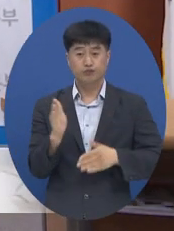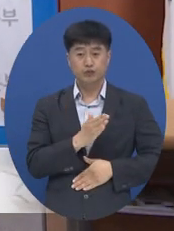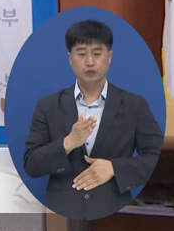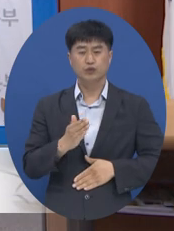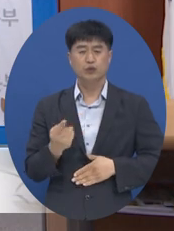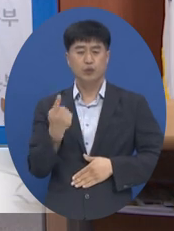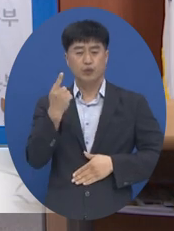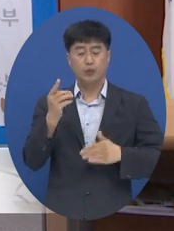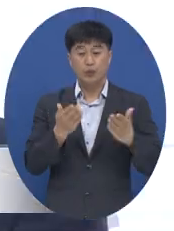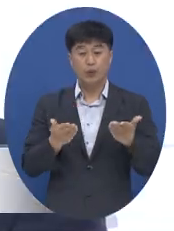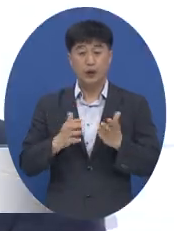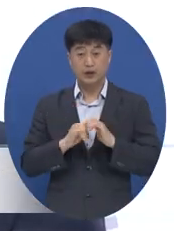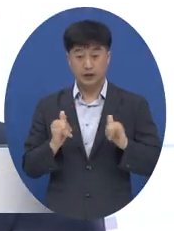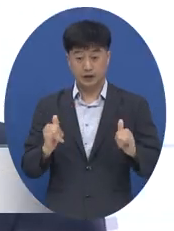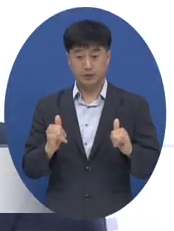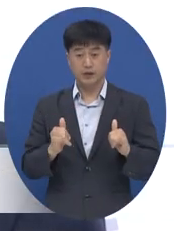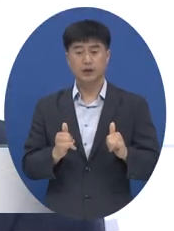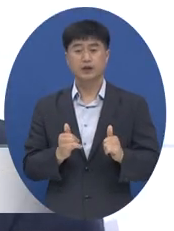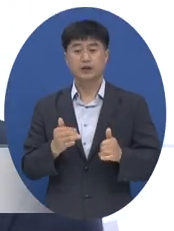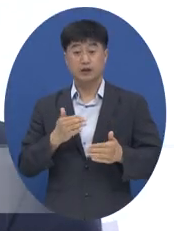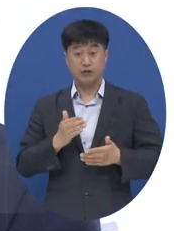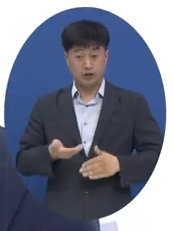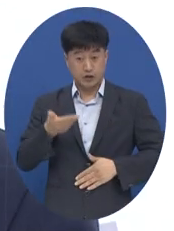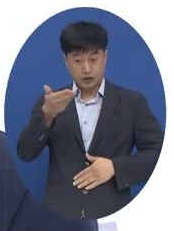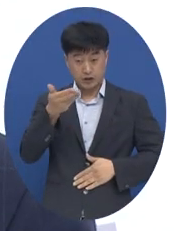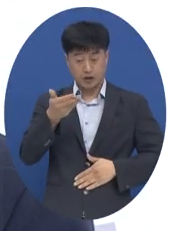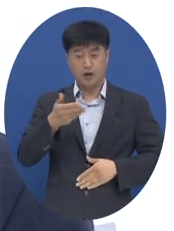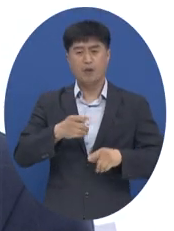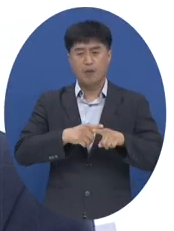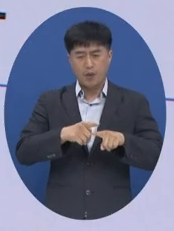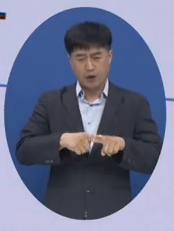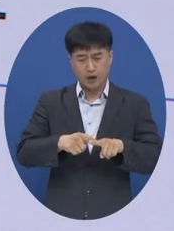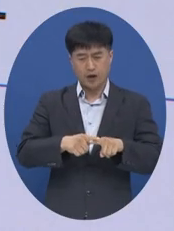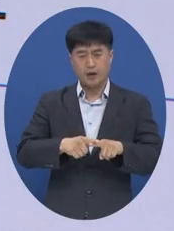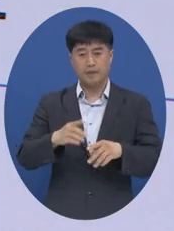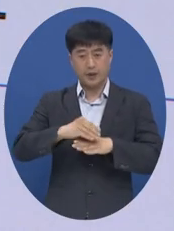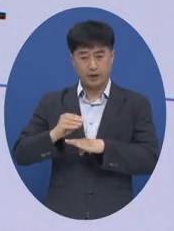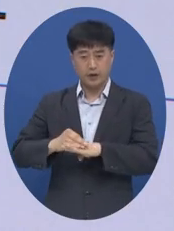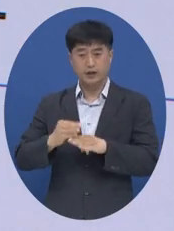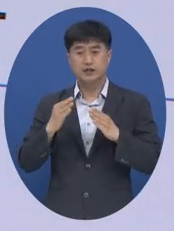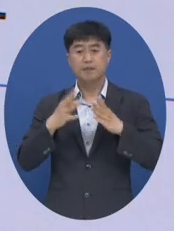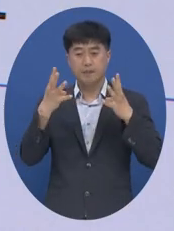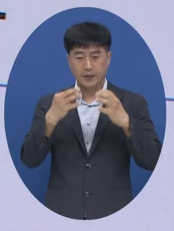보유 현황을 승진과 전보, 성과평가 등 인사고과에 반영하고